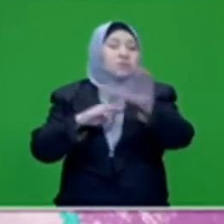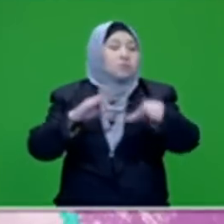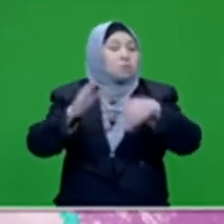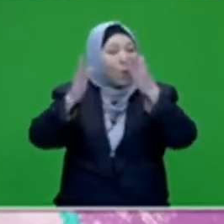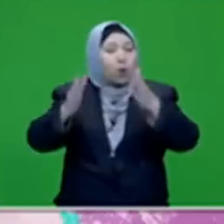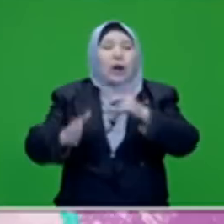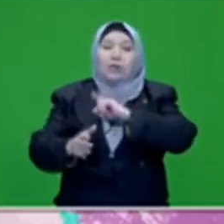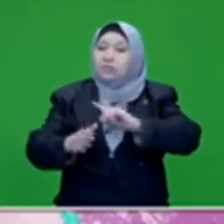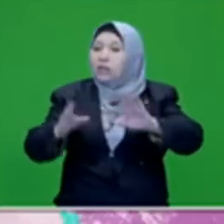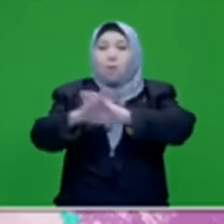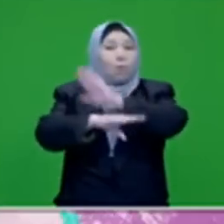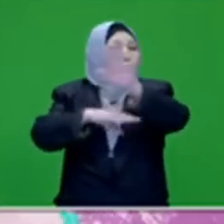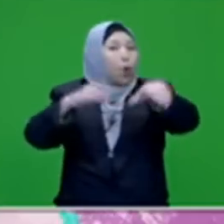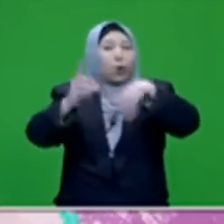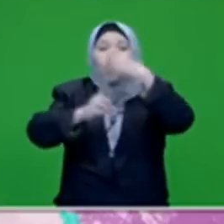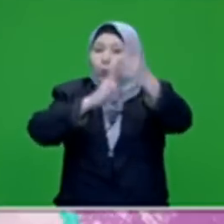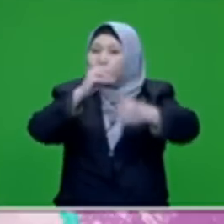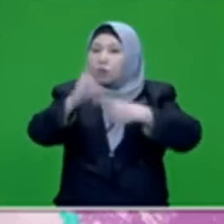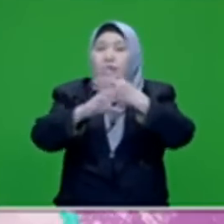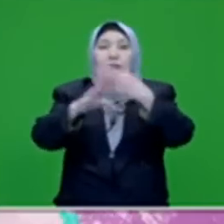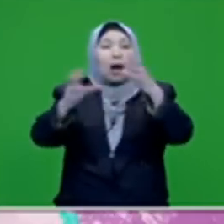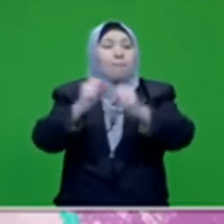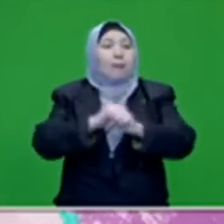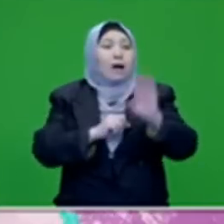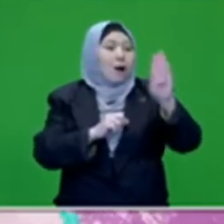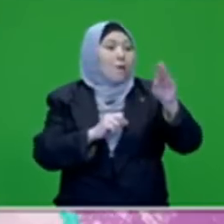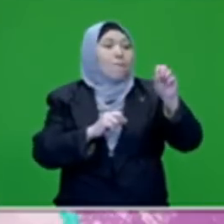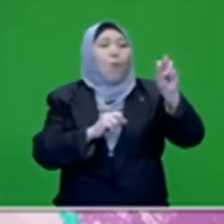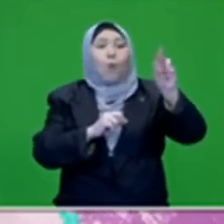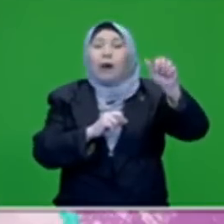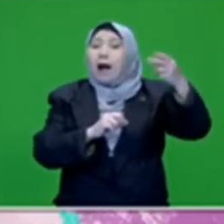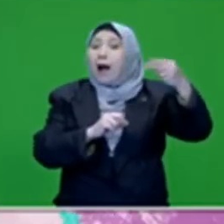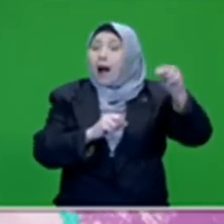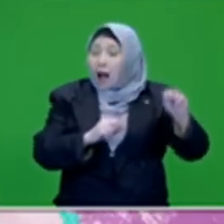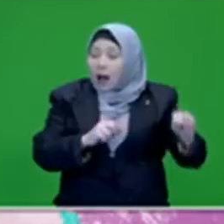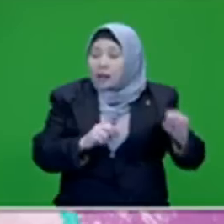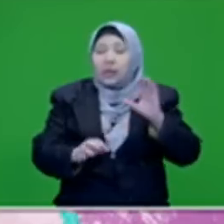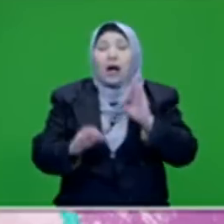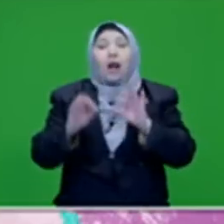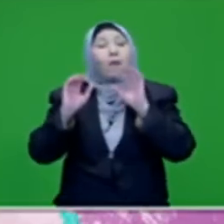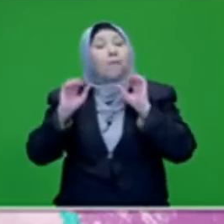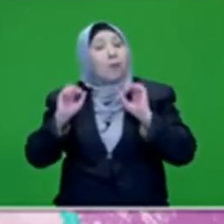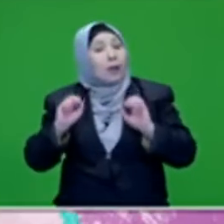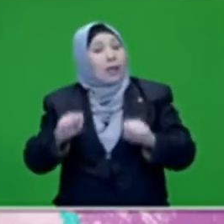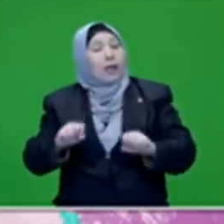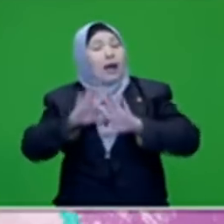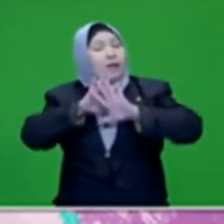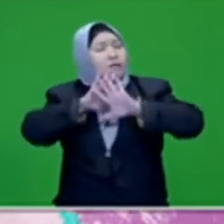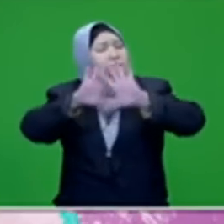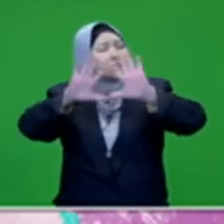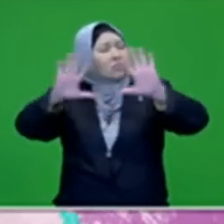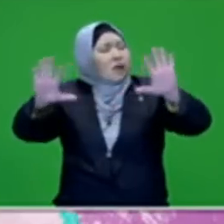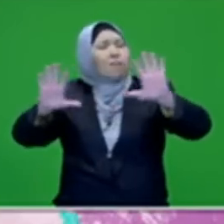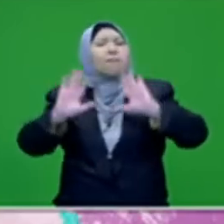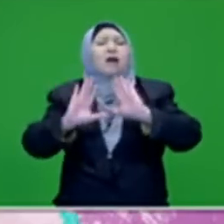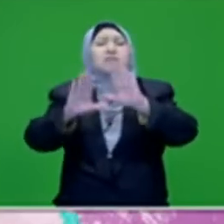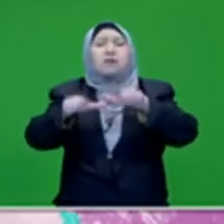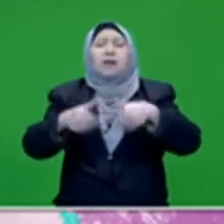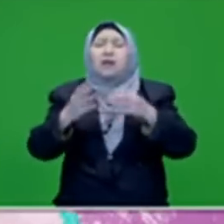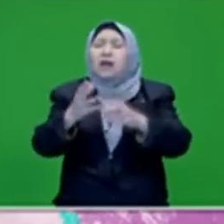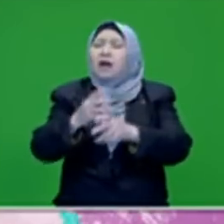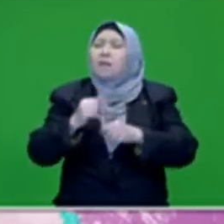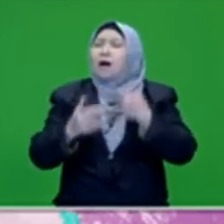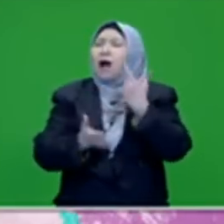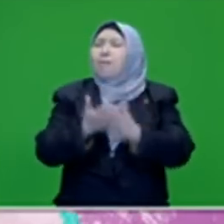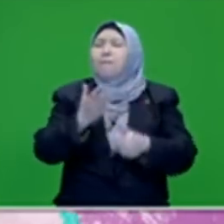Islam di seluruh dunia ini dapat burhana rabbih, kalau bolehlah nak dicerahkan macam mana nak dapat apa burhan